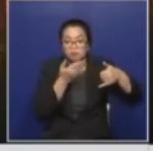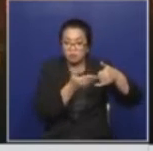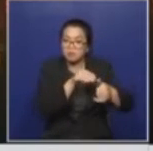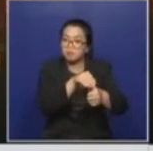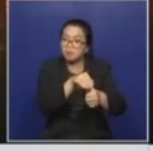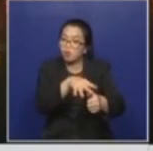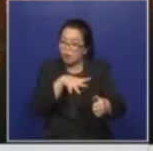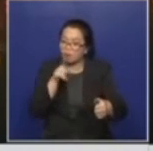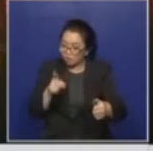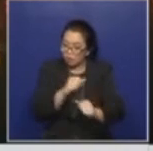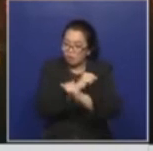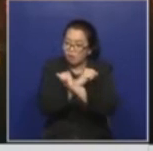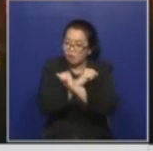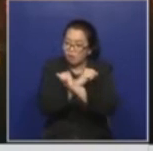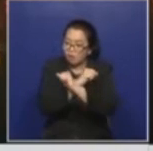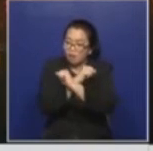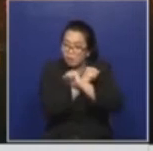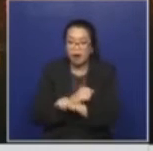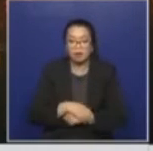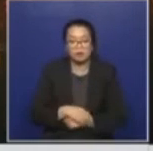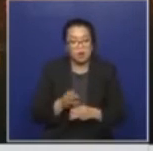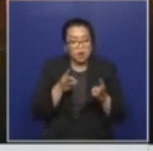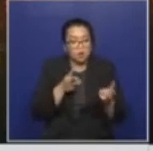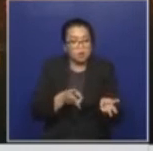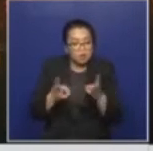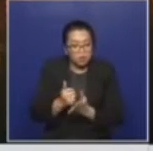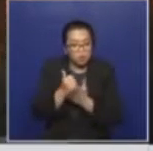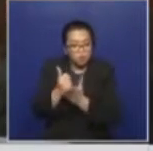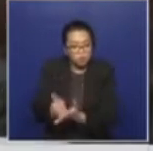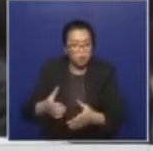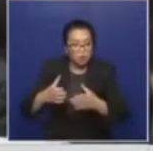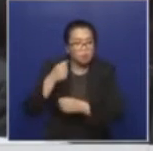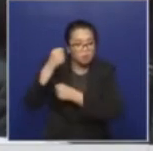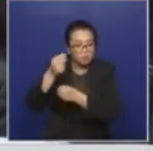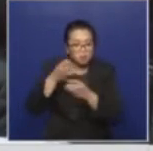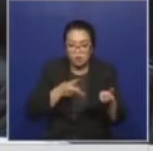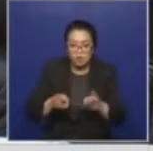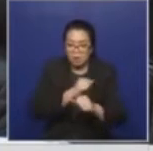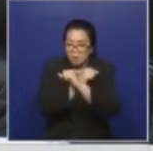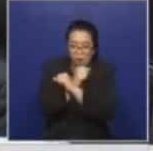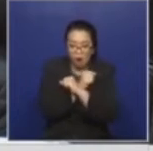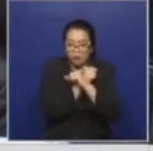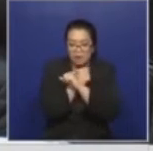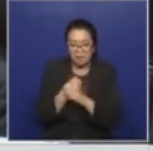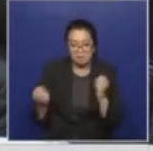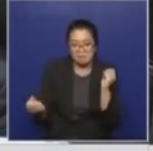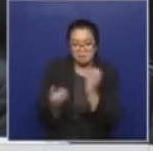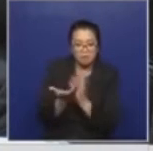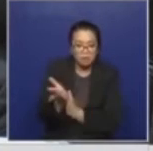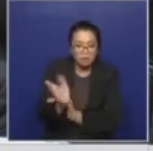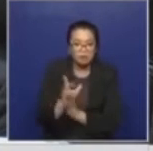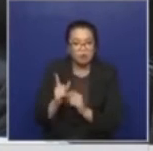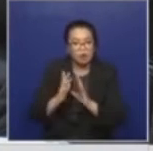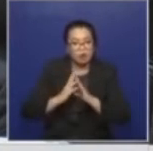ำเนี่ยท่านต้องป้องกันท่านต้องหามาตรการอย่างเต็มที่ที่จะไม่ให้มันเกิดขึ้นถ้าท่าน